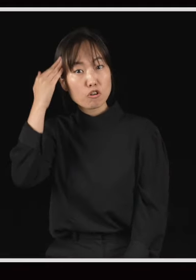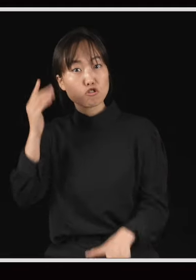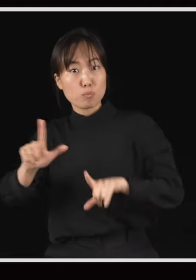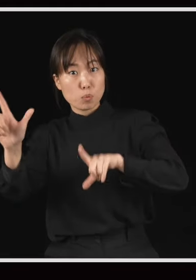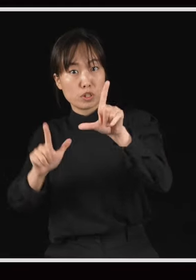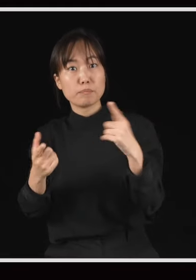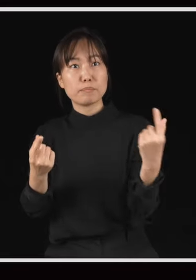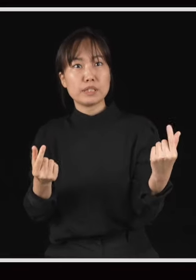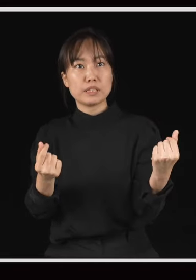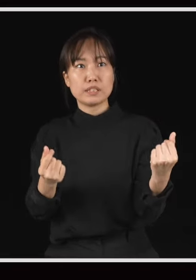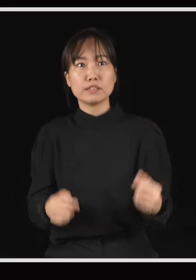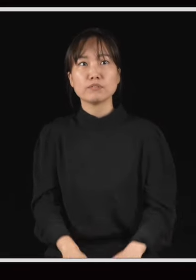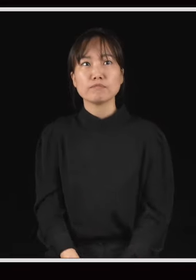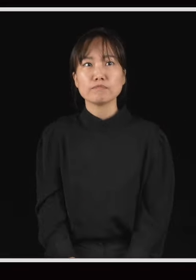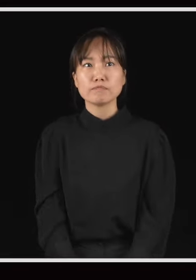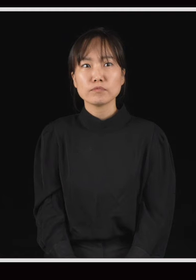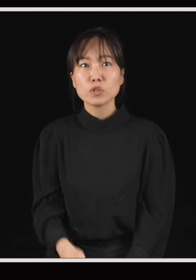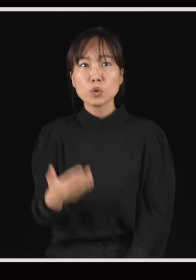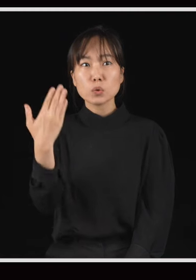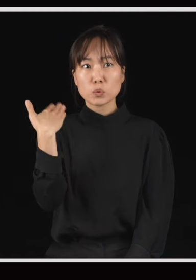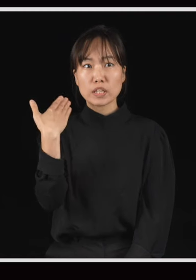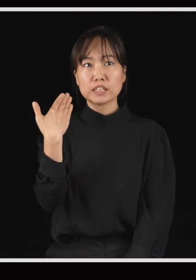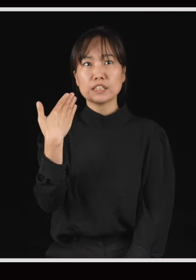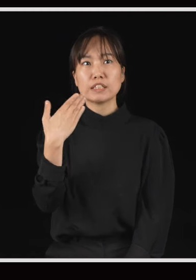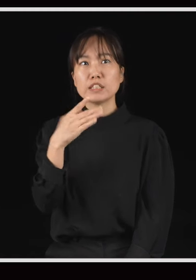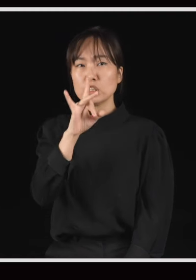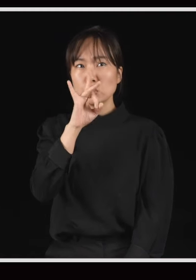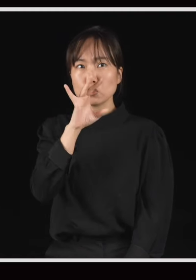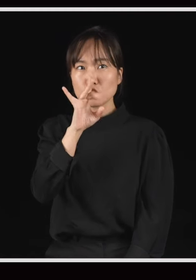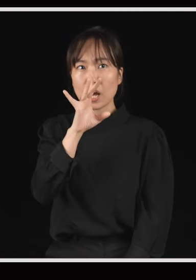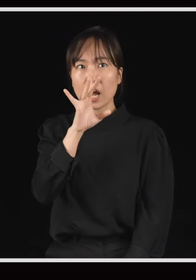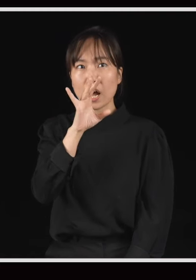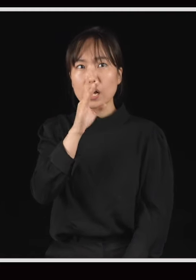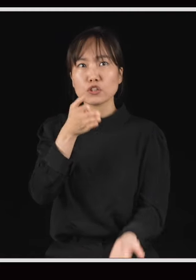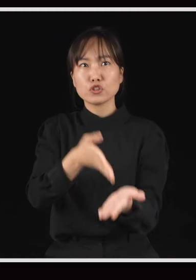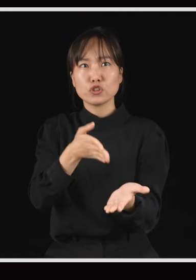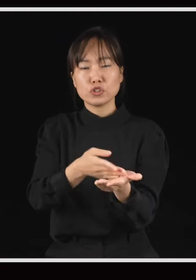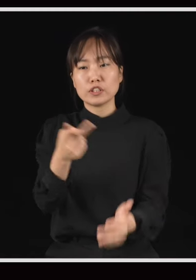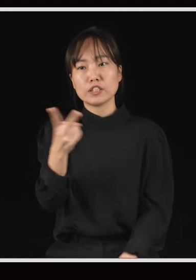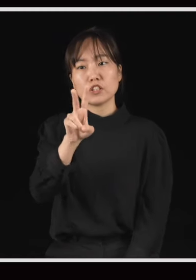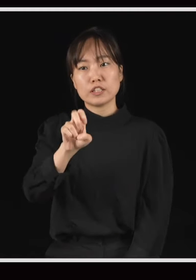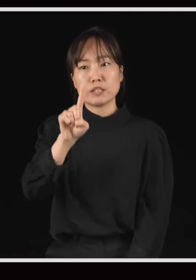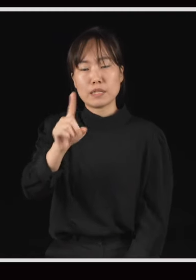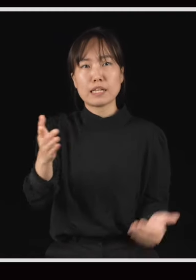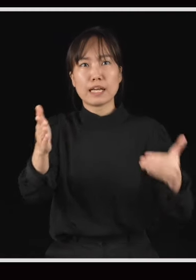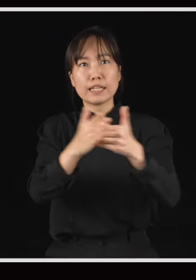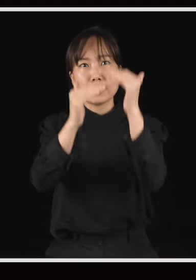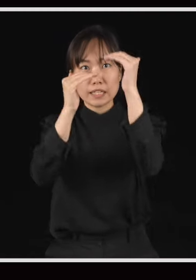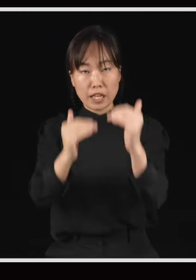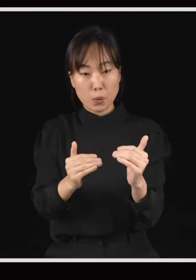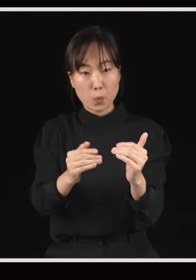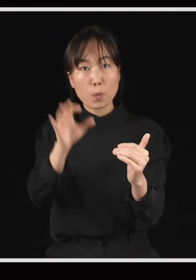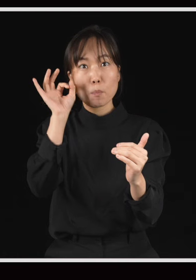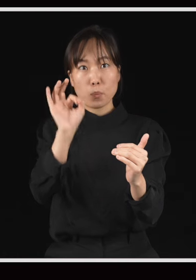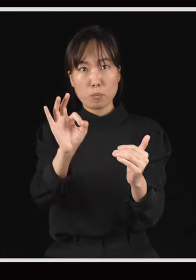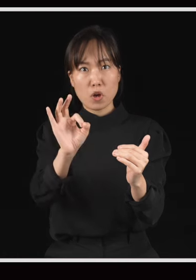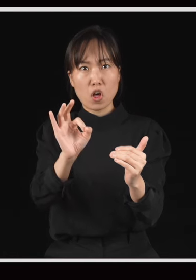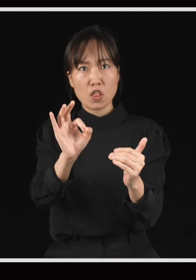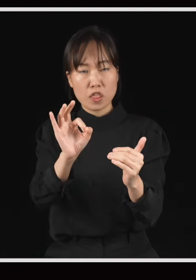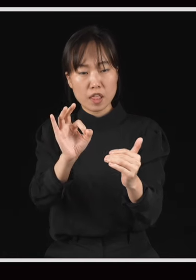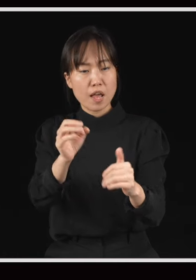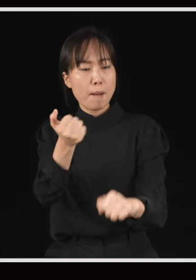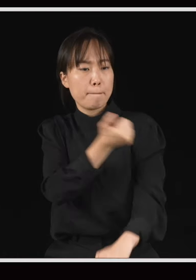우리나라에도 나타나고 있습니다. 최근 이제 중앙일보의 기사인데 여기서는 2021년까지밖에 없습니다. 근데 마약 사범